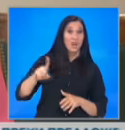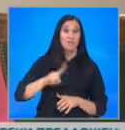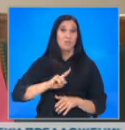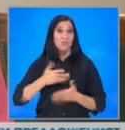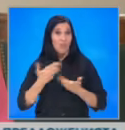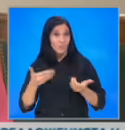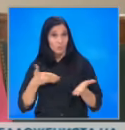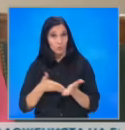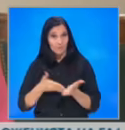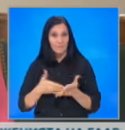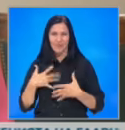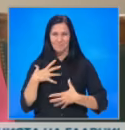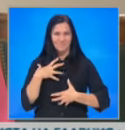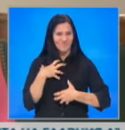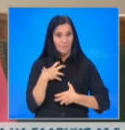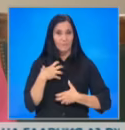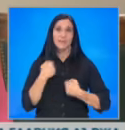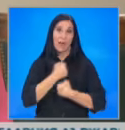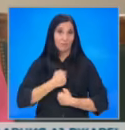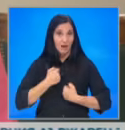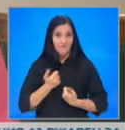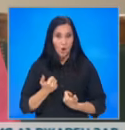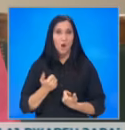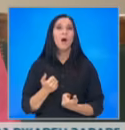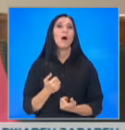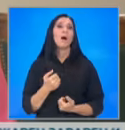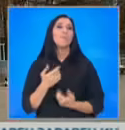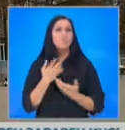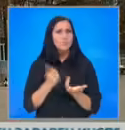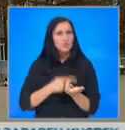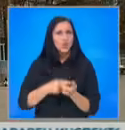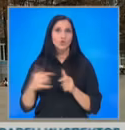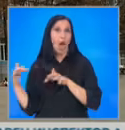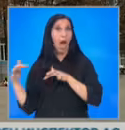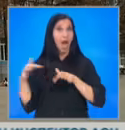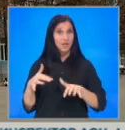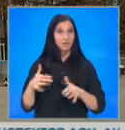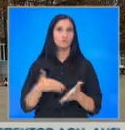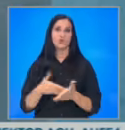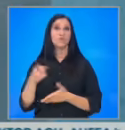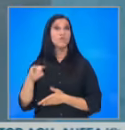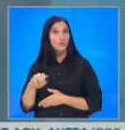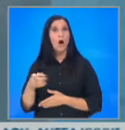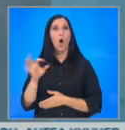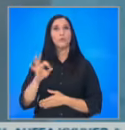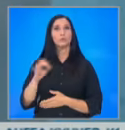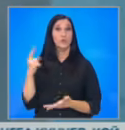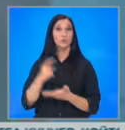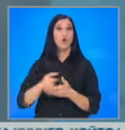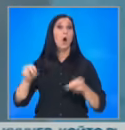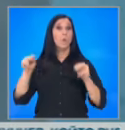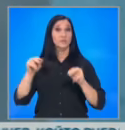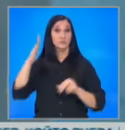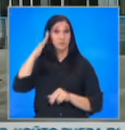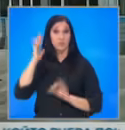немотивирани, депресирани, тревожни, а не рядко и агресивни. Заради това омбудсманът настоява образователното